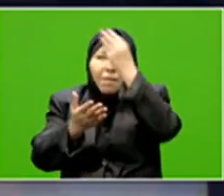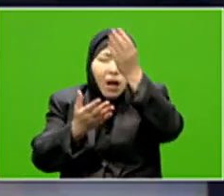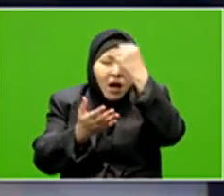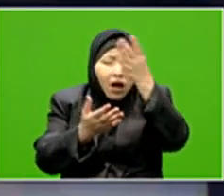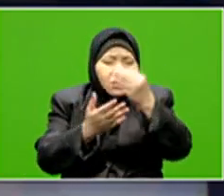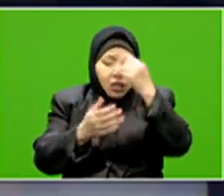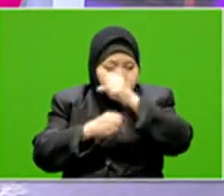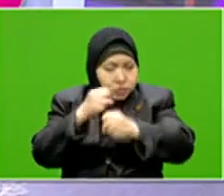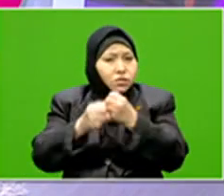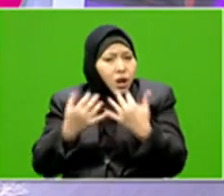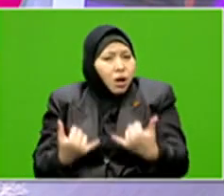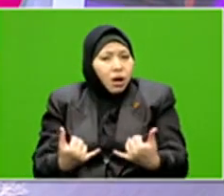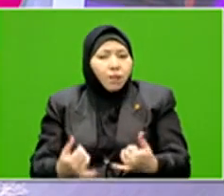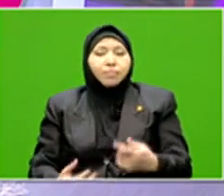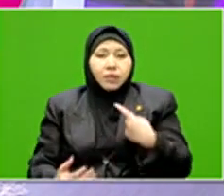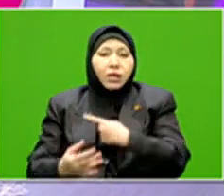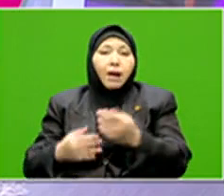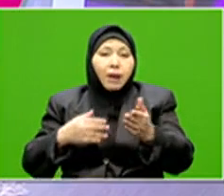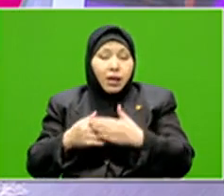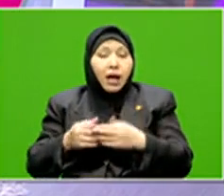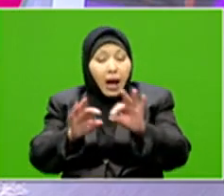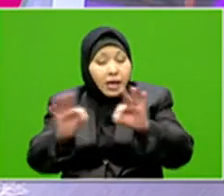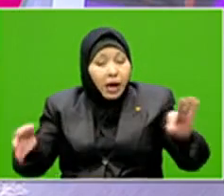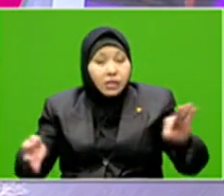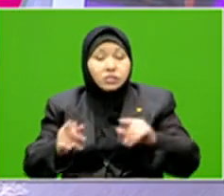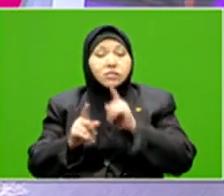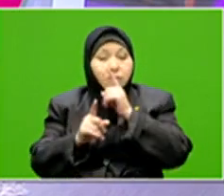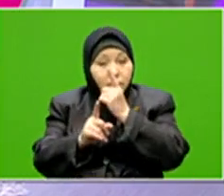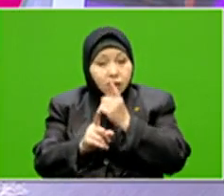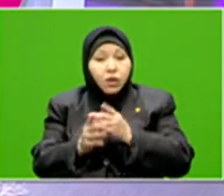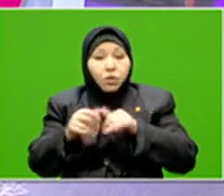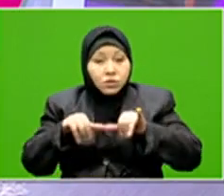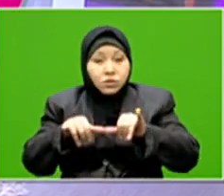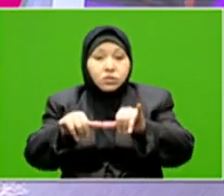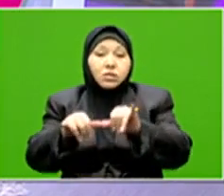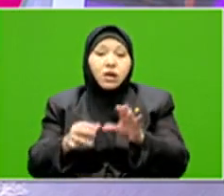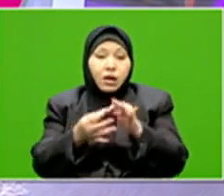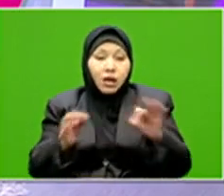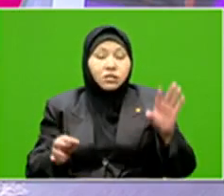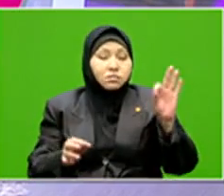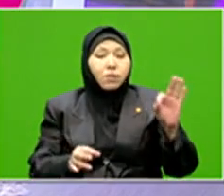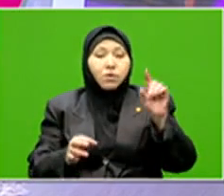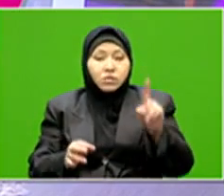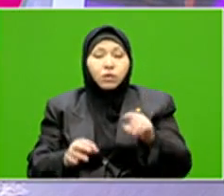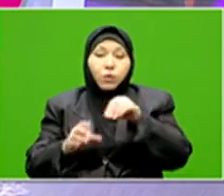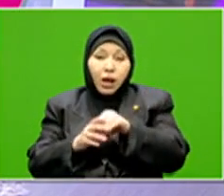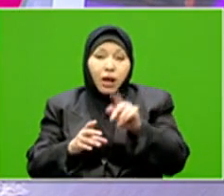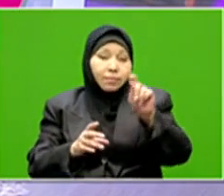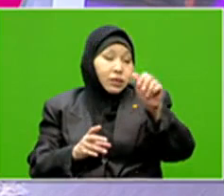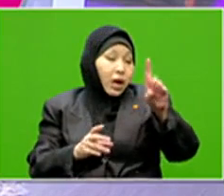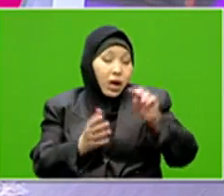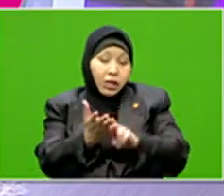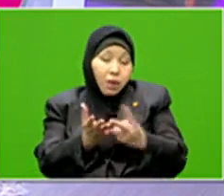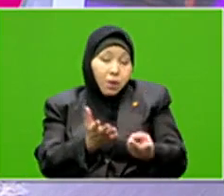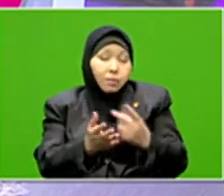Ustaz. Baik, kita nak merasai balik ayat seterusnya, ayat 91, untuk lebih mendalam tadabbur kita selepas ini. InsyaAllah kita baca